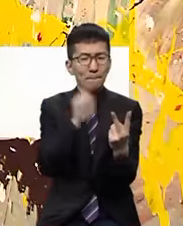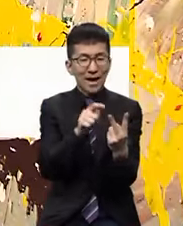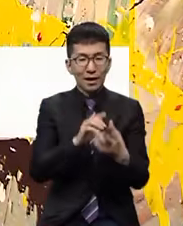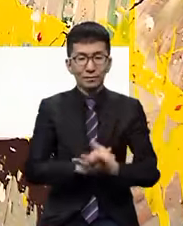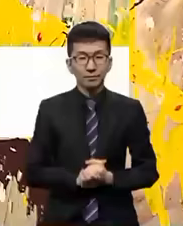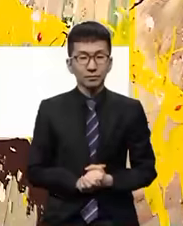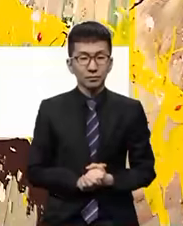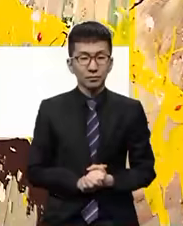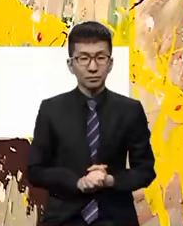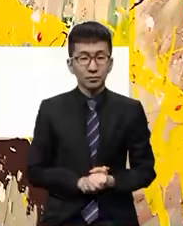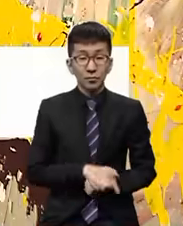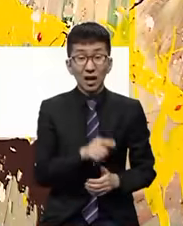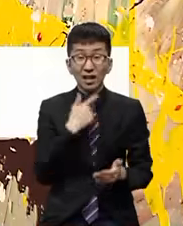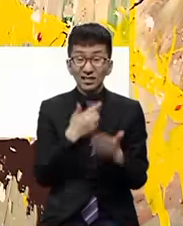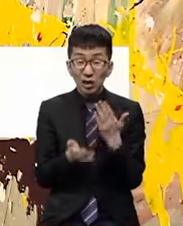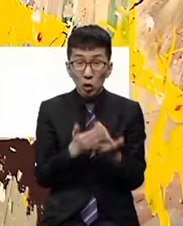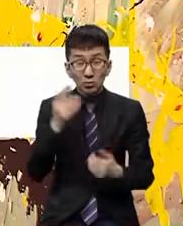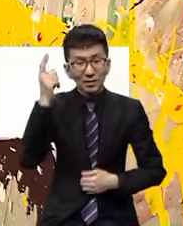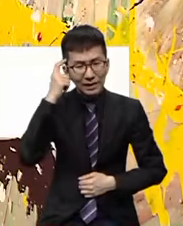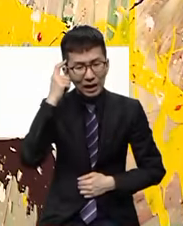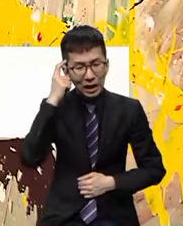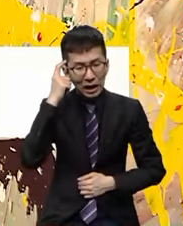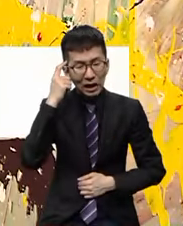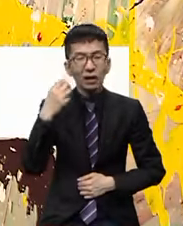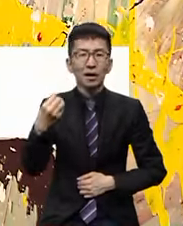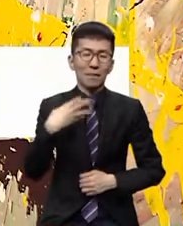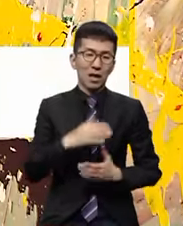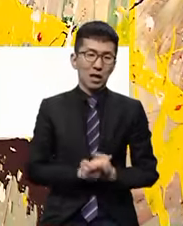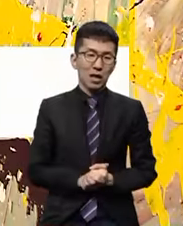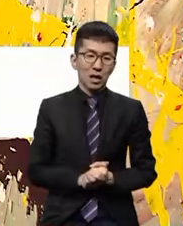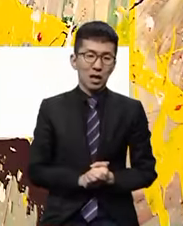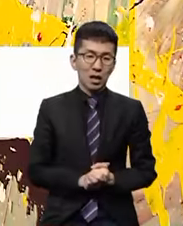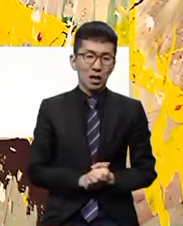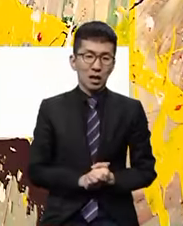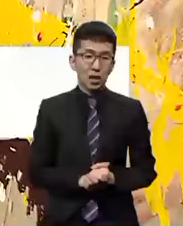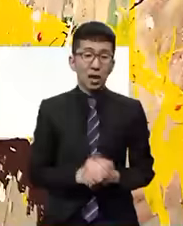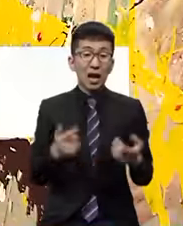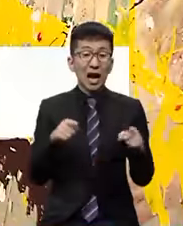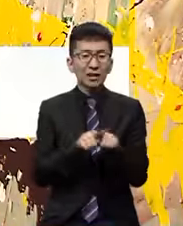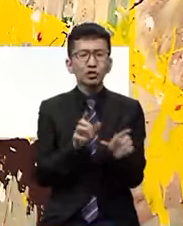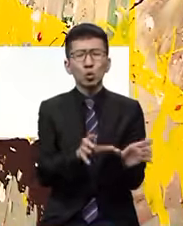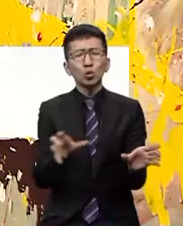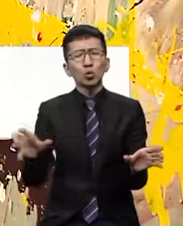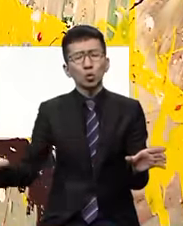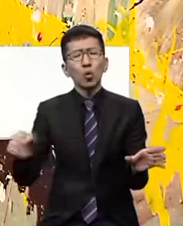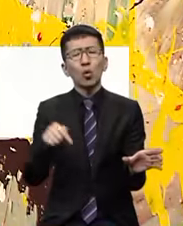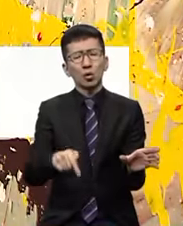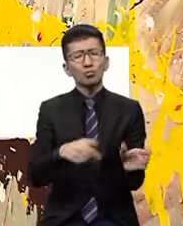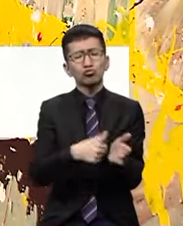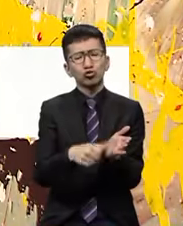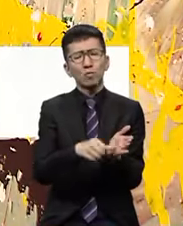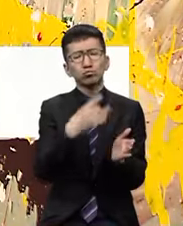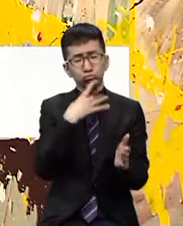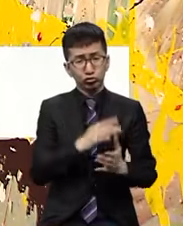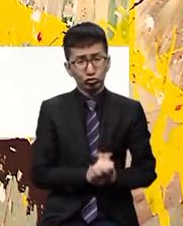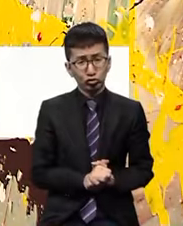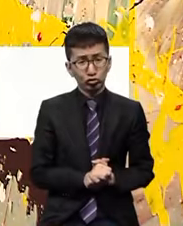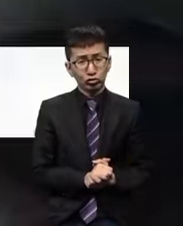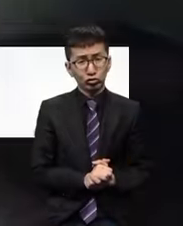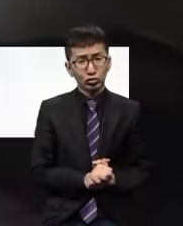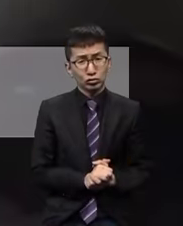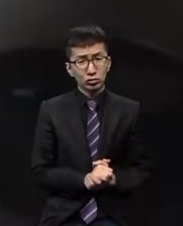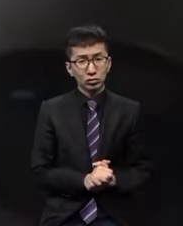것들이 뭐 이렇게 체험을 해도 된다라고 생각을 했다고 해요. 작품하고 같이 항상 전시되는 소품입니다. 그래서 이 작품의